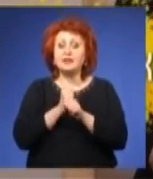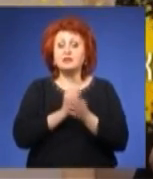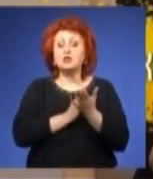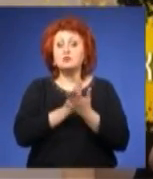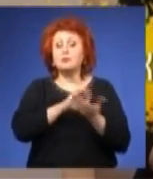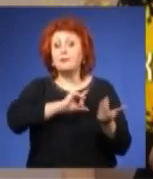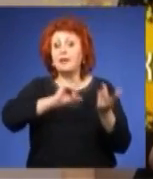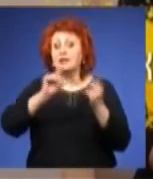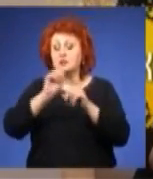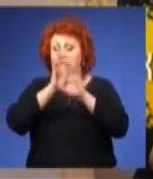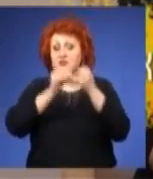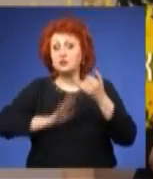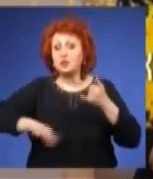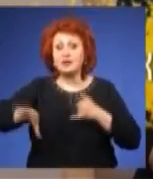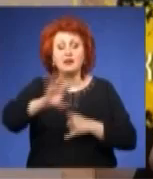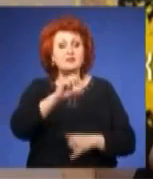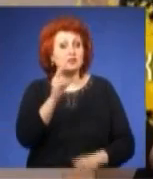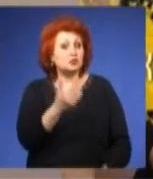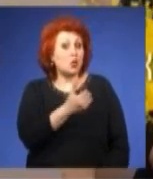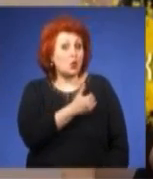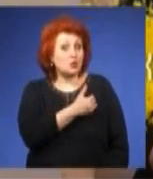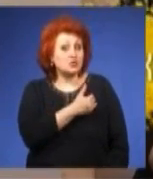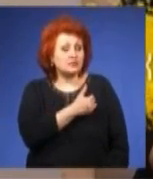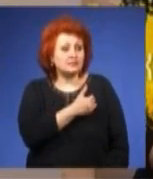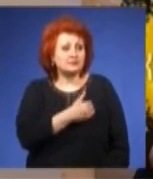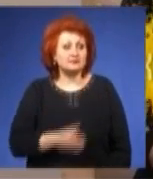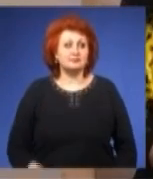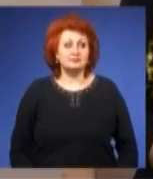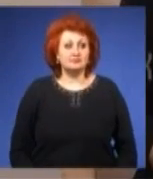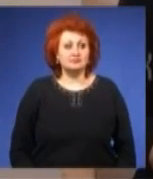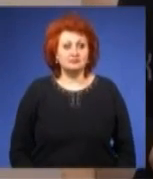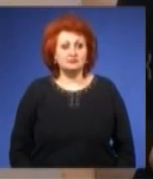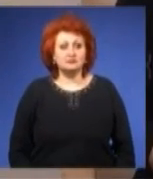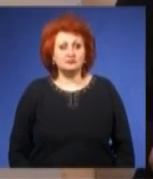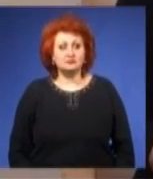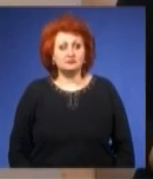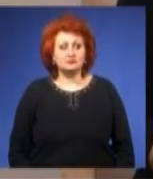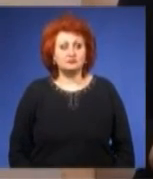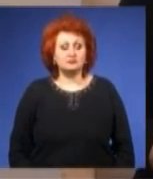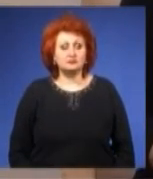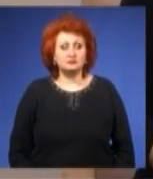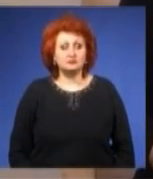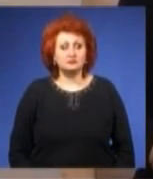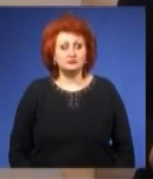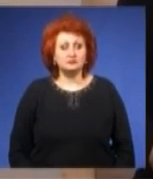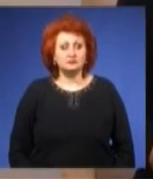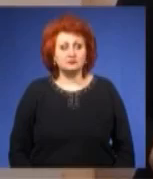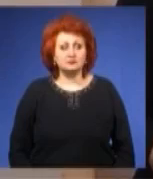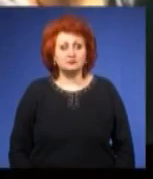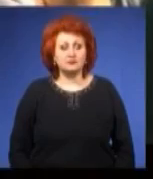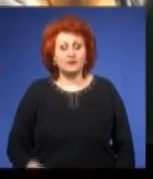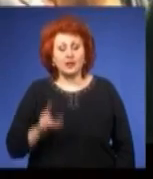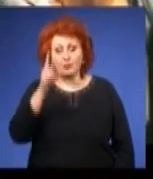организует паломническую поездку на Святую Землю для всех желающих духовно подкрепиться и помолиться у великих христианских